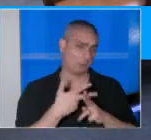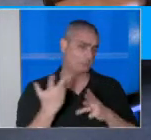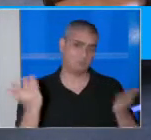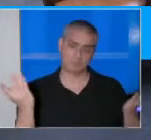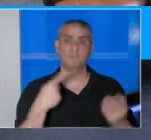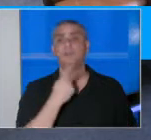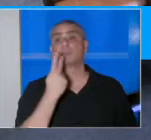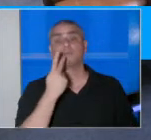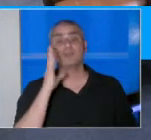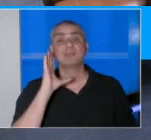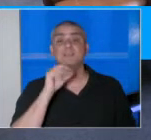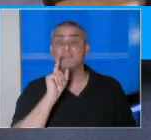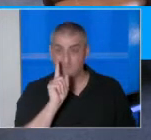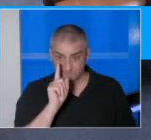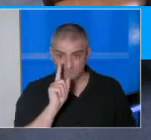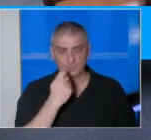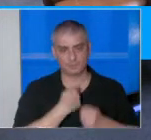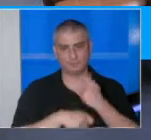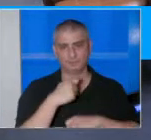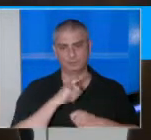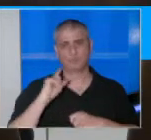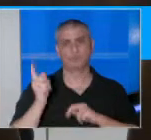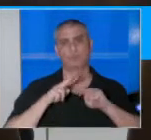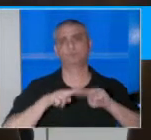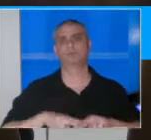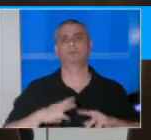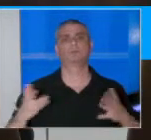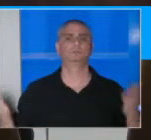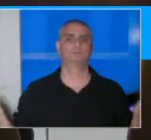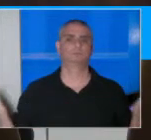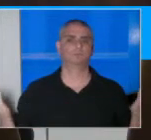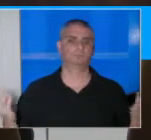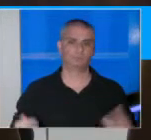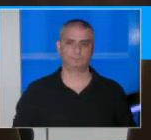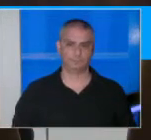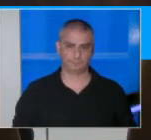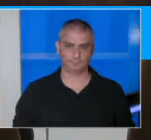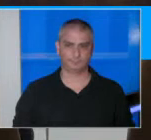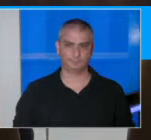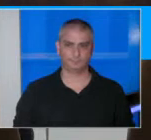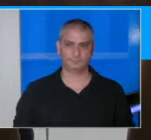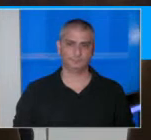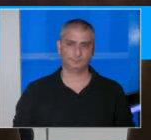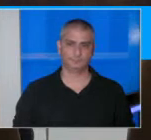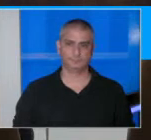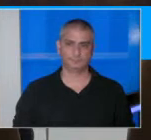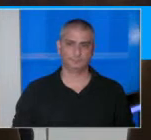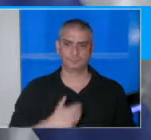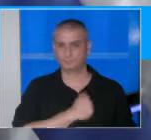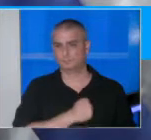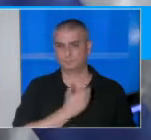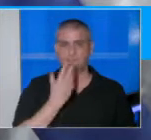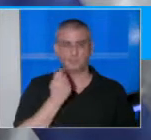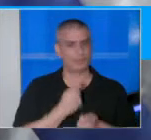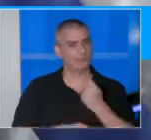וזה כמובן בהנחה שהעסקים כולם שורדים. עכשיו, לצערי, כן, אצל הרבה מאוד